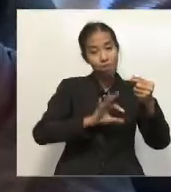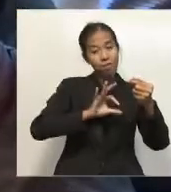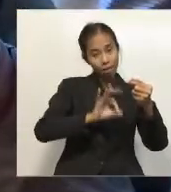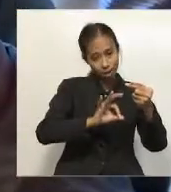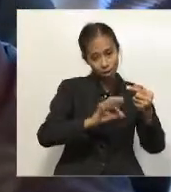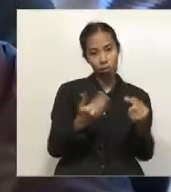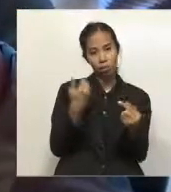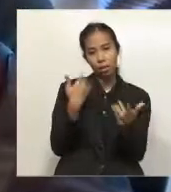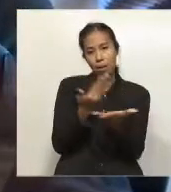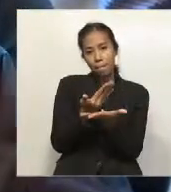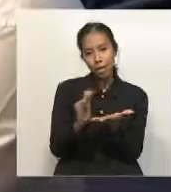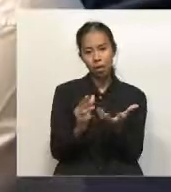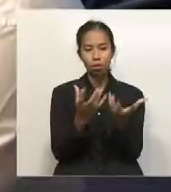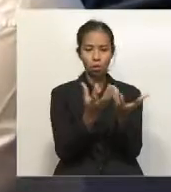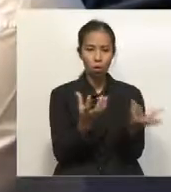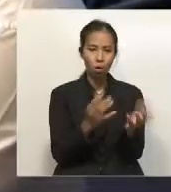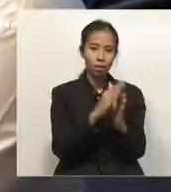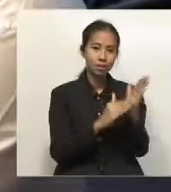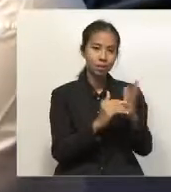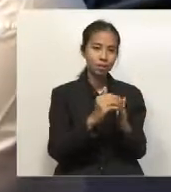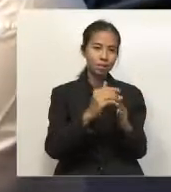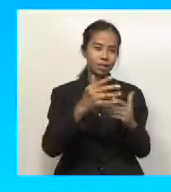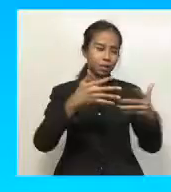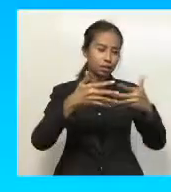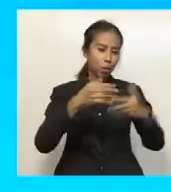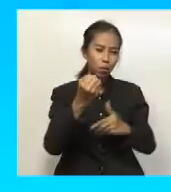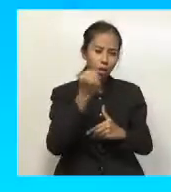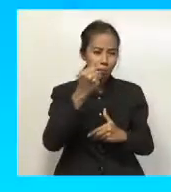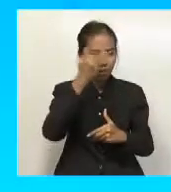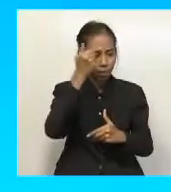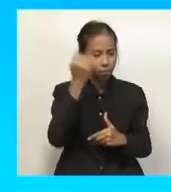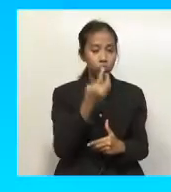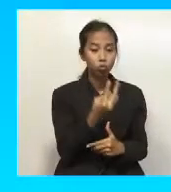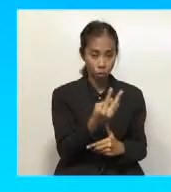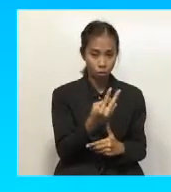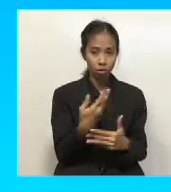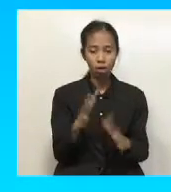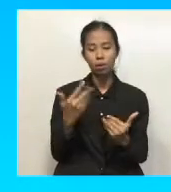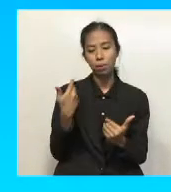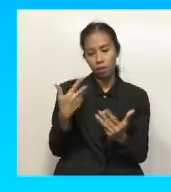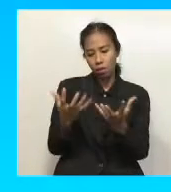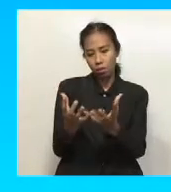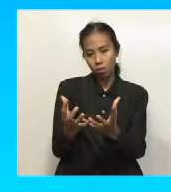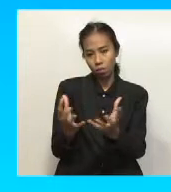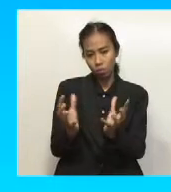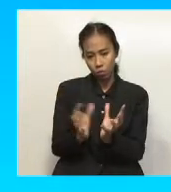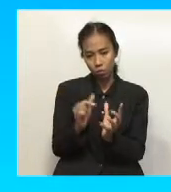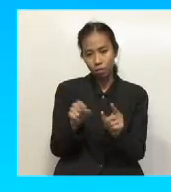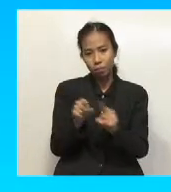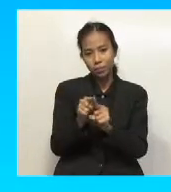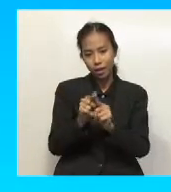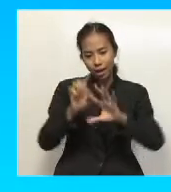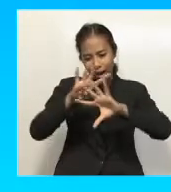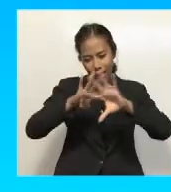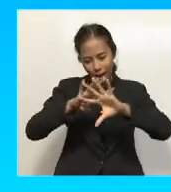การแบ่งเป็นภาชนะผิวสีเทาเข้มถึงสีดำ2รายการและเป็นภาชนะลายเชือก